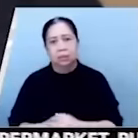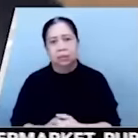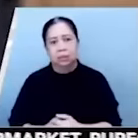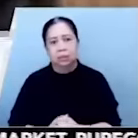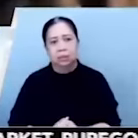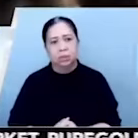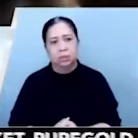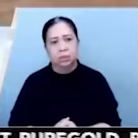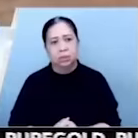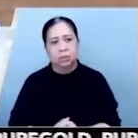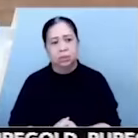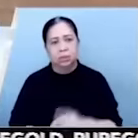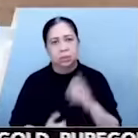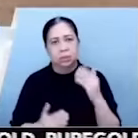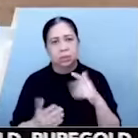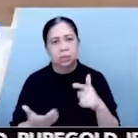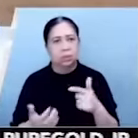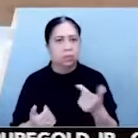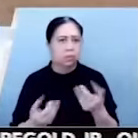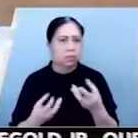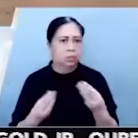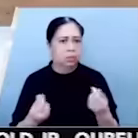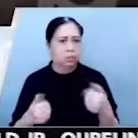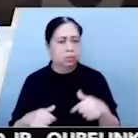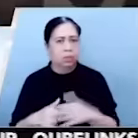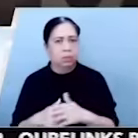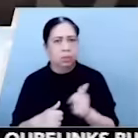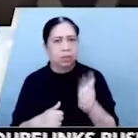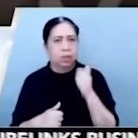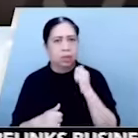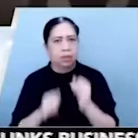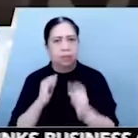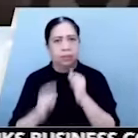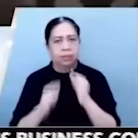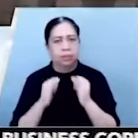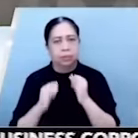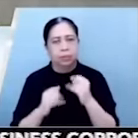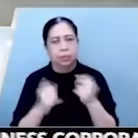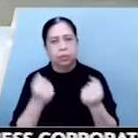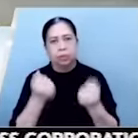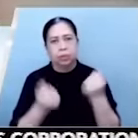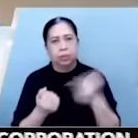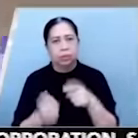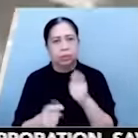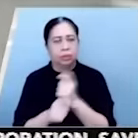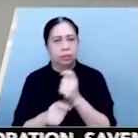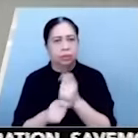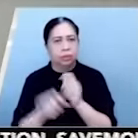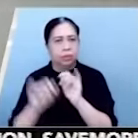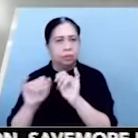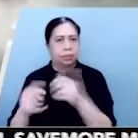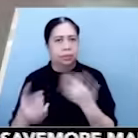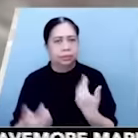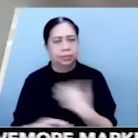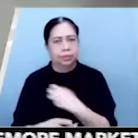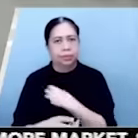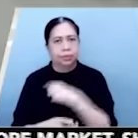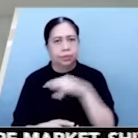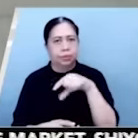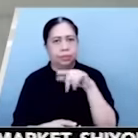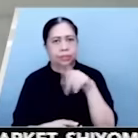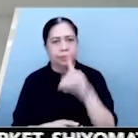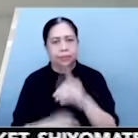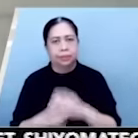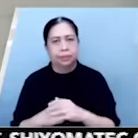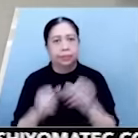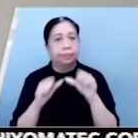sana maayos ito. Tumanggi magbigay ng pahayag ang driver at pahinante ng truck na nasa kustodiya na ng QCPD. Patuloy pa